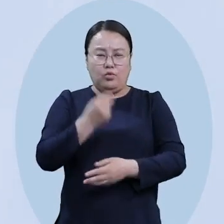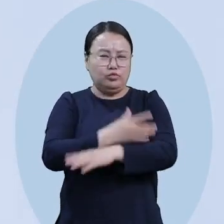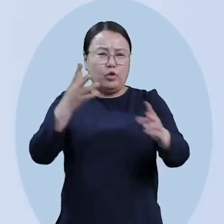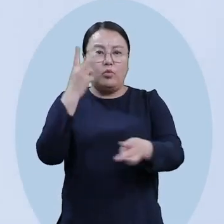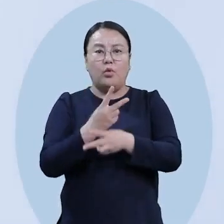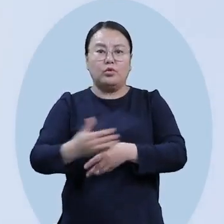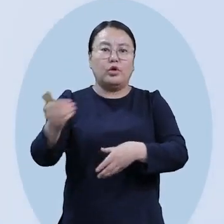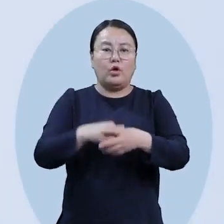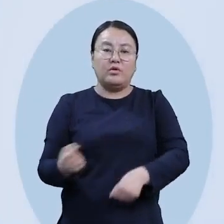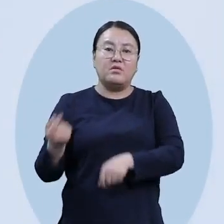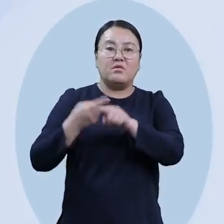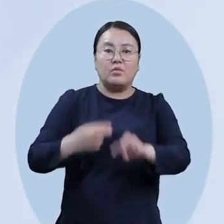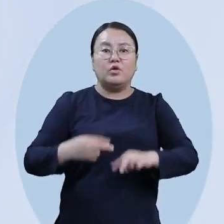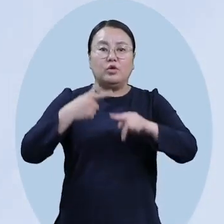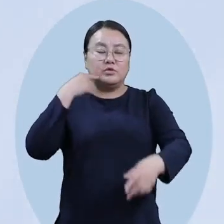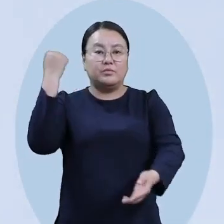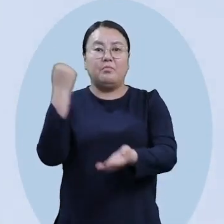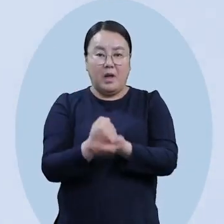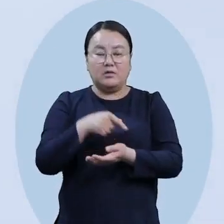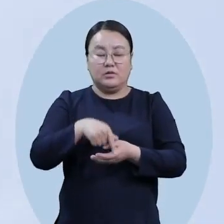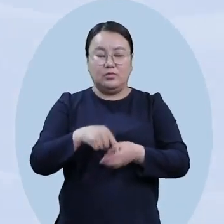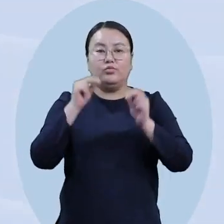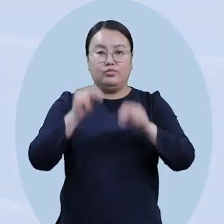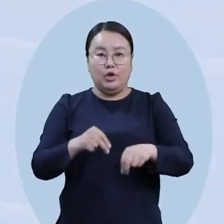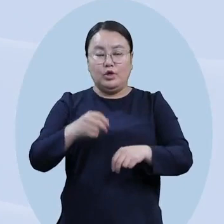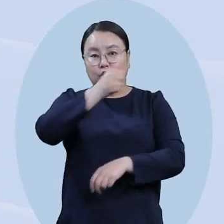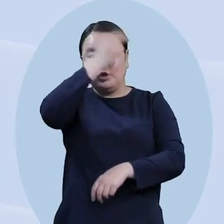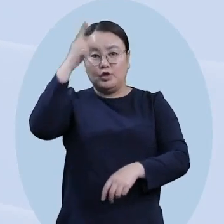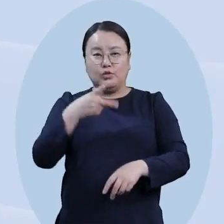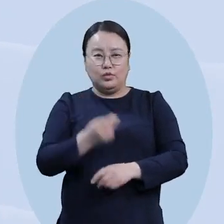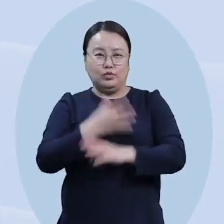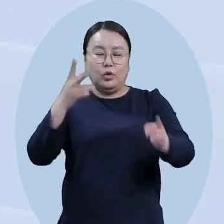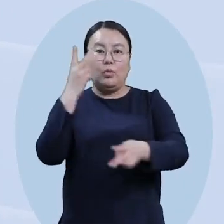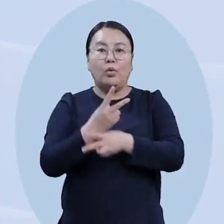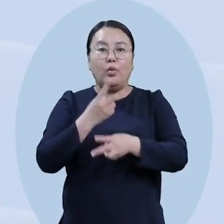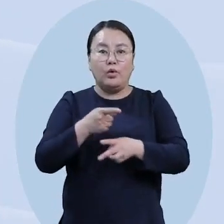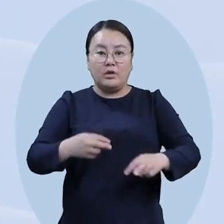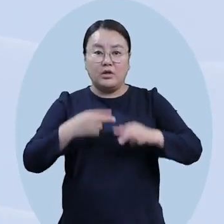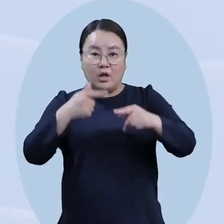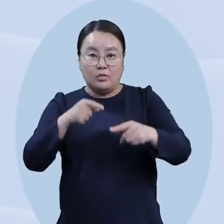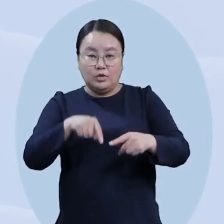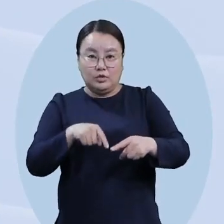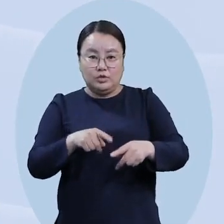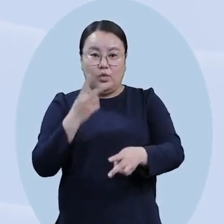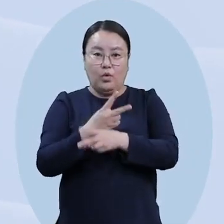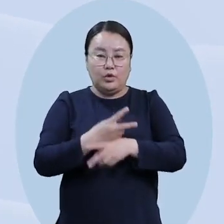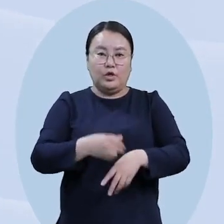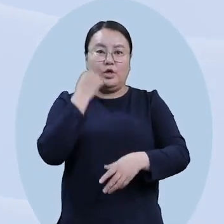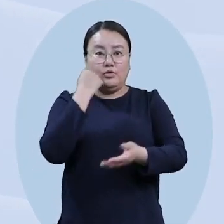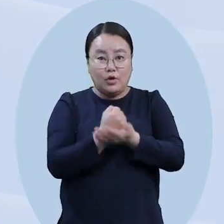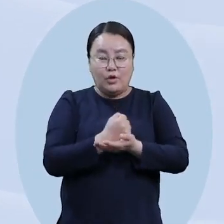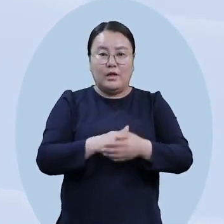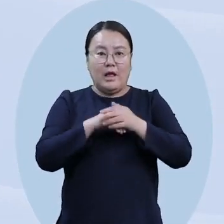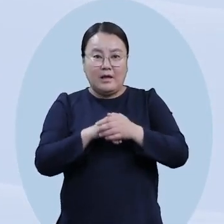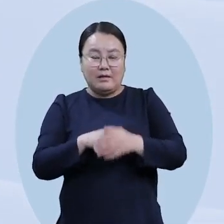оруулах нэмэлт өөрчлөлт батлагдсан тооцно. Ерөнхийлөгч үндсэн хуулийн нэмэлт өөрчлөлтийн үг эхийг нотлох, хадгалах,